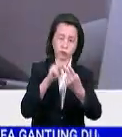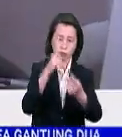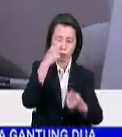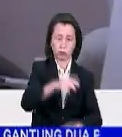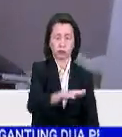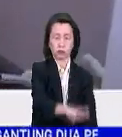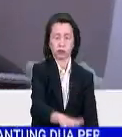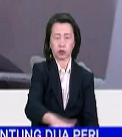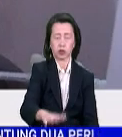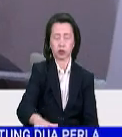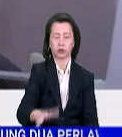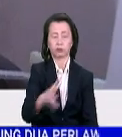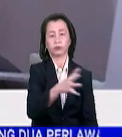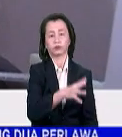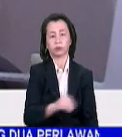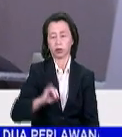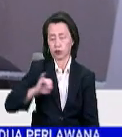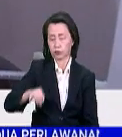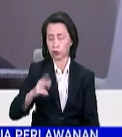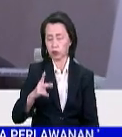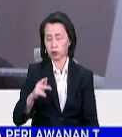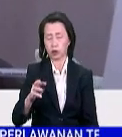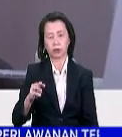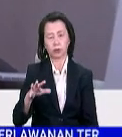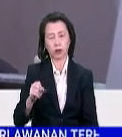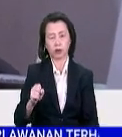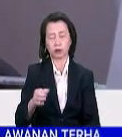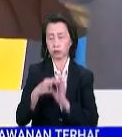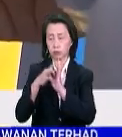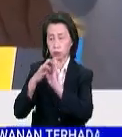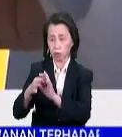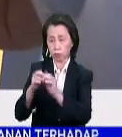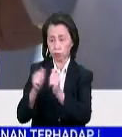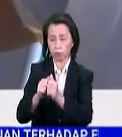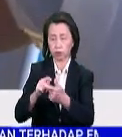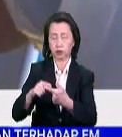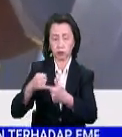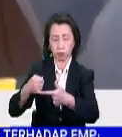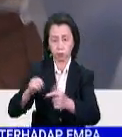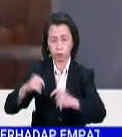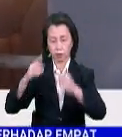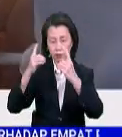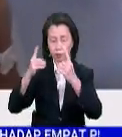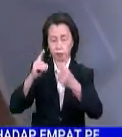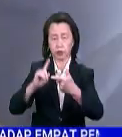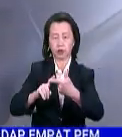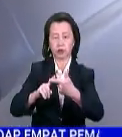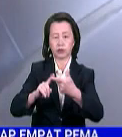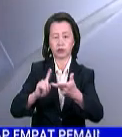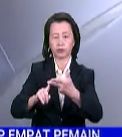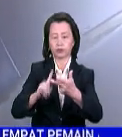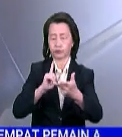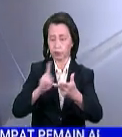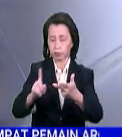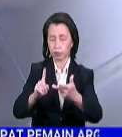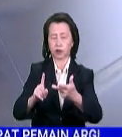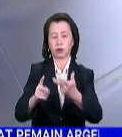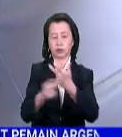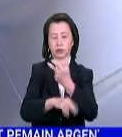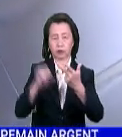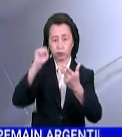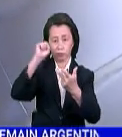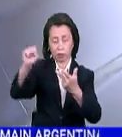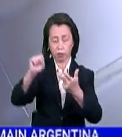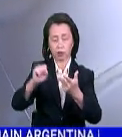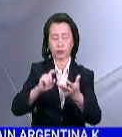untuk anak-anak Dalam pada itu JK NS turut bekerja sama dengan jabatan pendidikan Negeri kecepatan hal ehwal agama Islam negeri